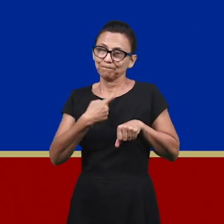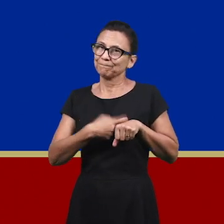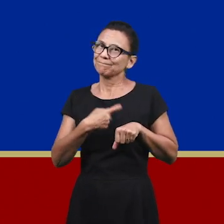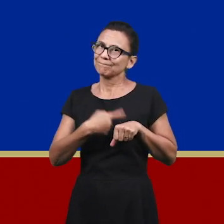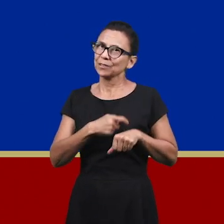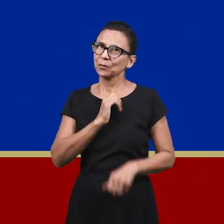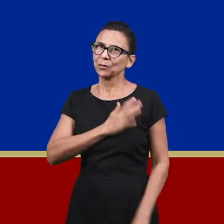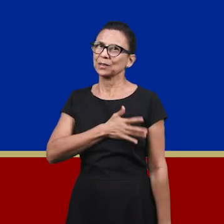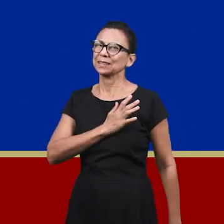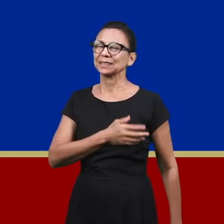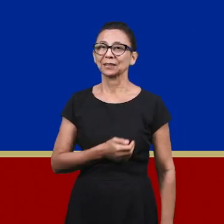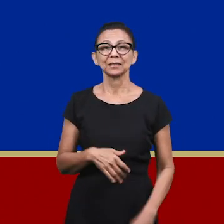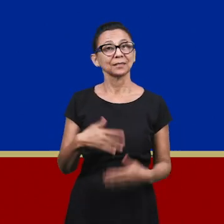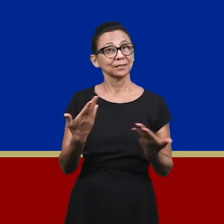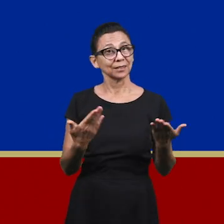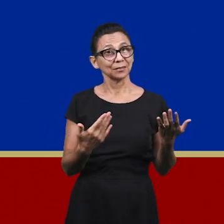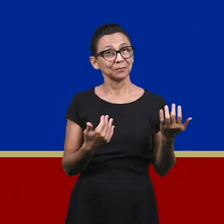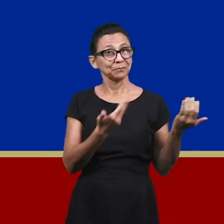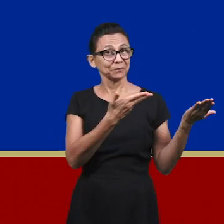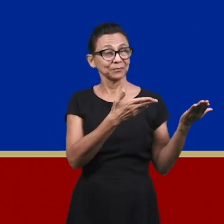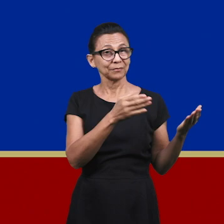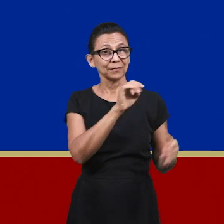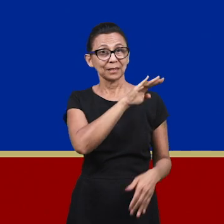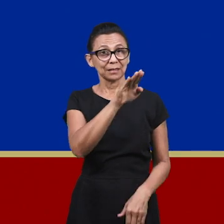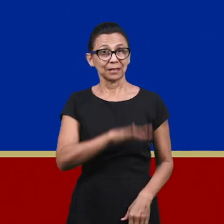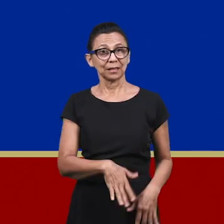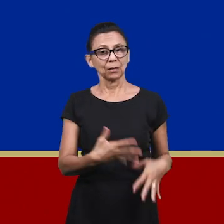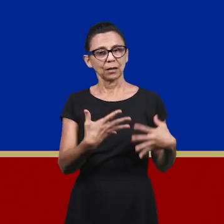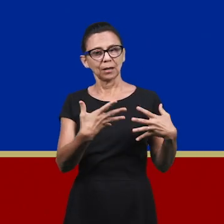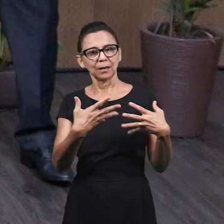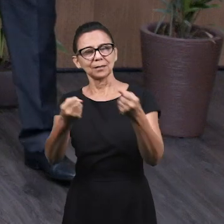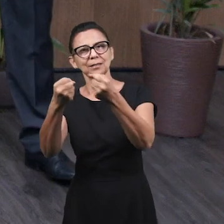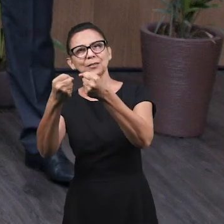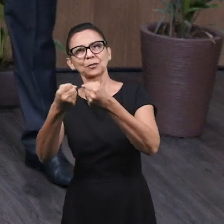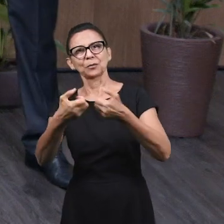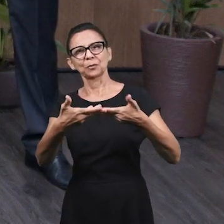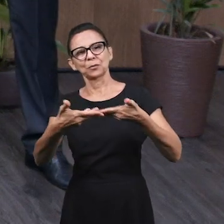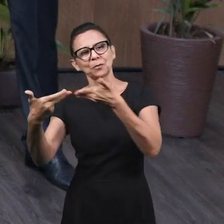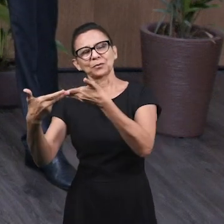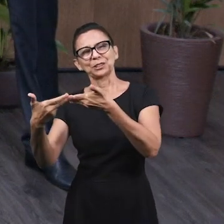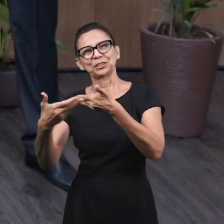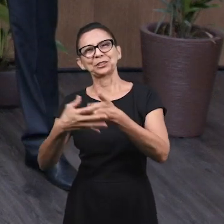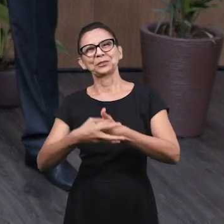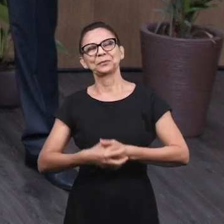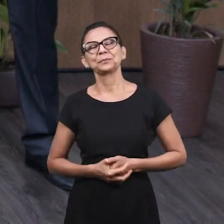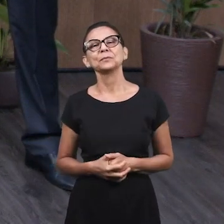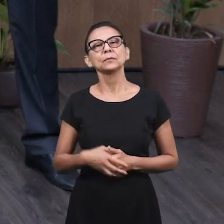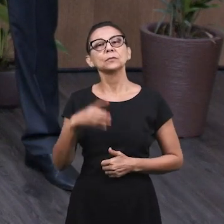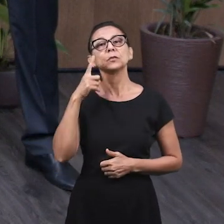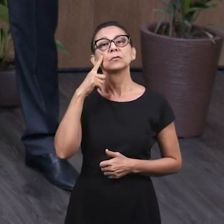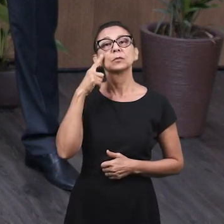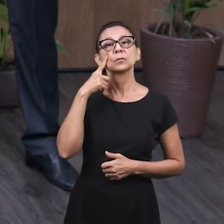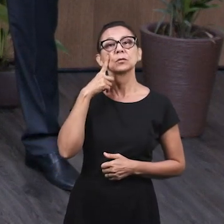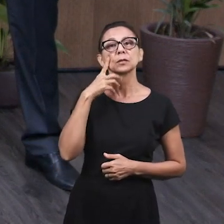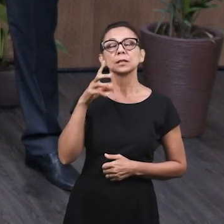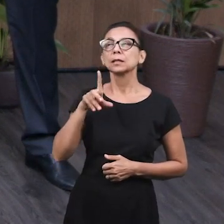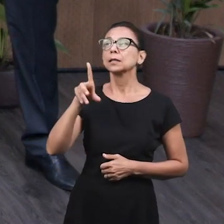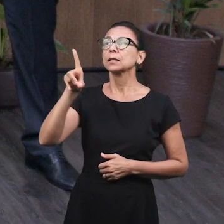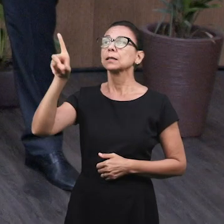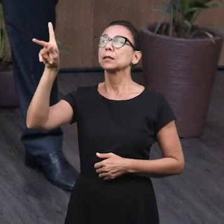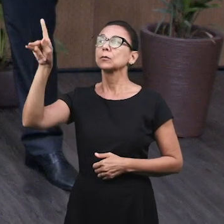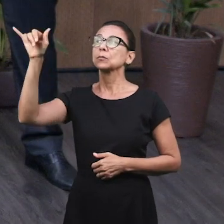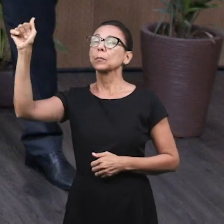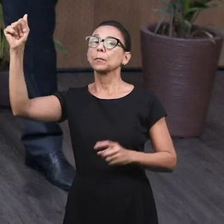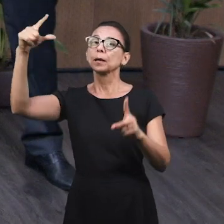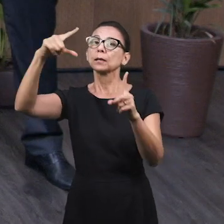l'appel. Nous voyons que l'élection de Dieu Vimos que a Père eleição dans la vie de Zachée s'est donnée na